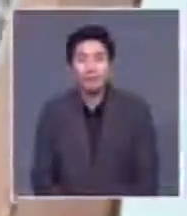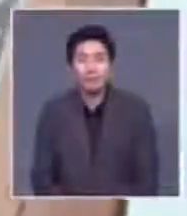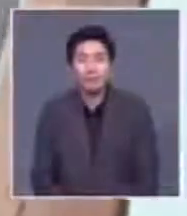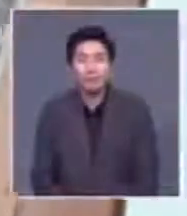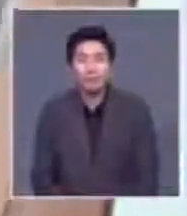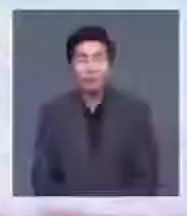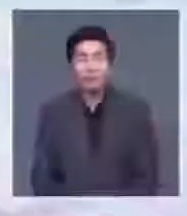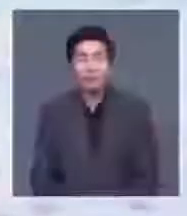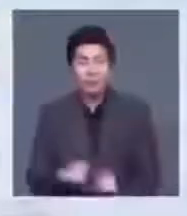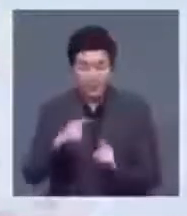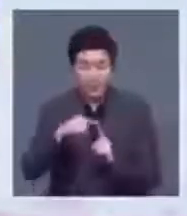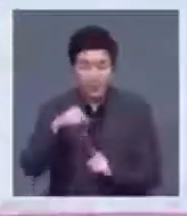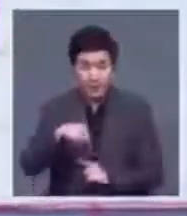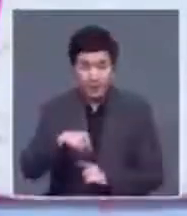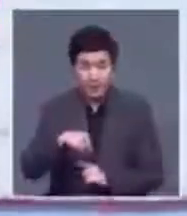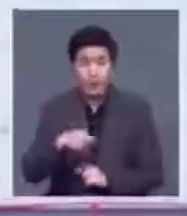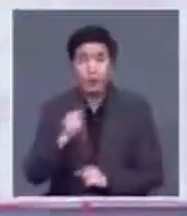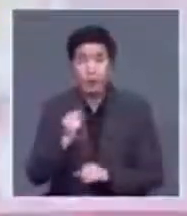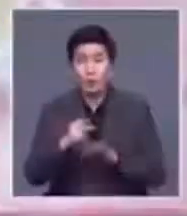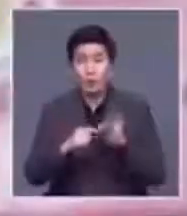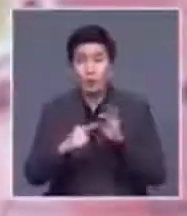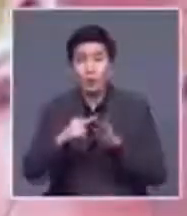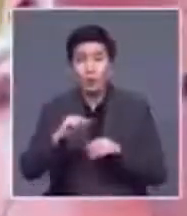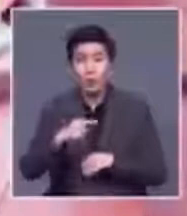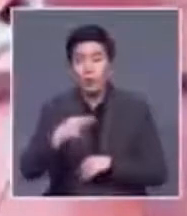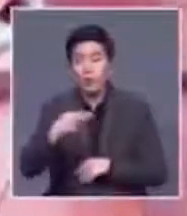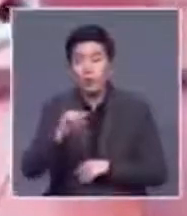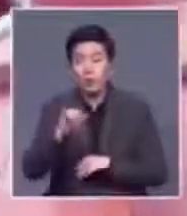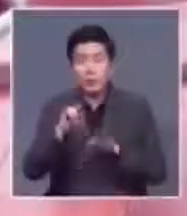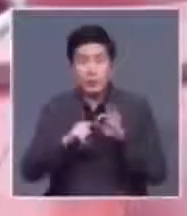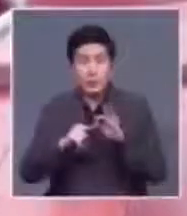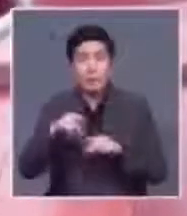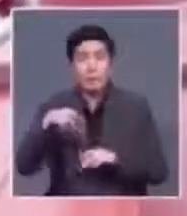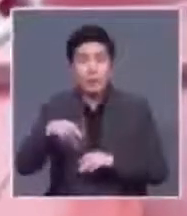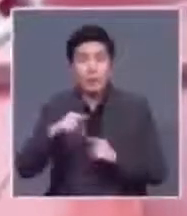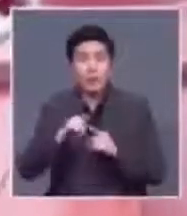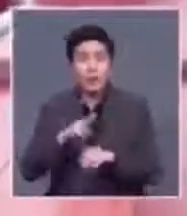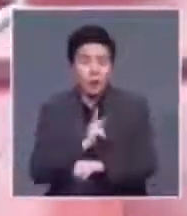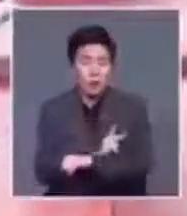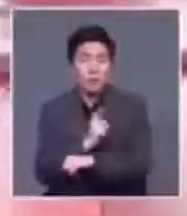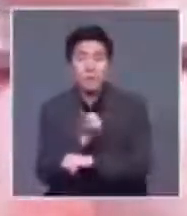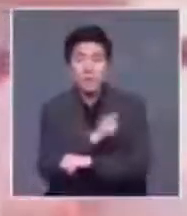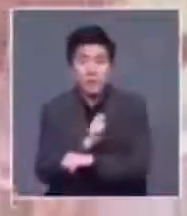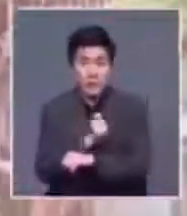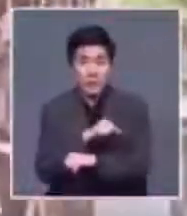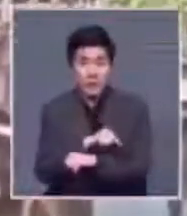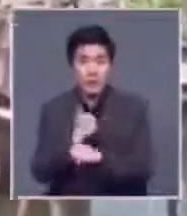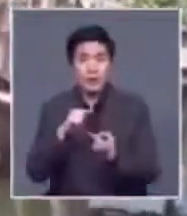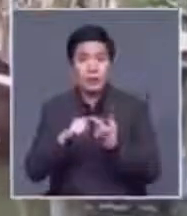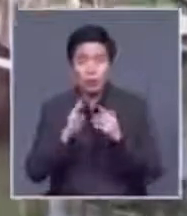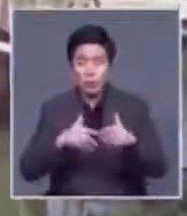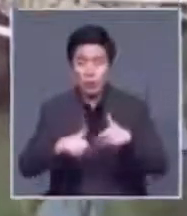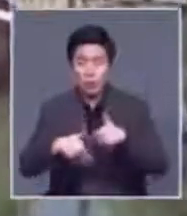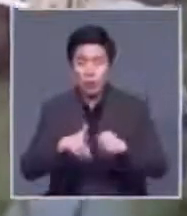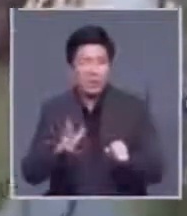ที่นี่บ้านทุ่งหยีเพ็งอำเภอเกาะลันตาจังหวัดกระบี่ชุมชนที่เต็มไปด้วยความส